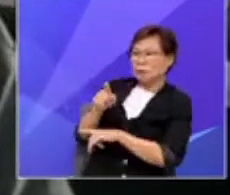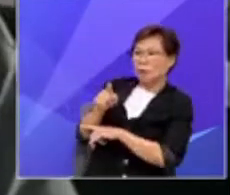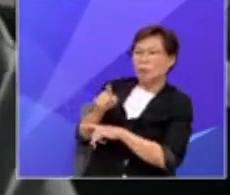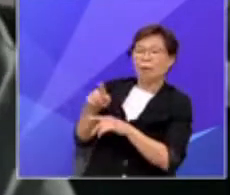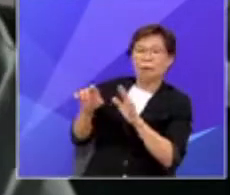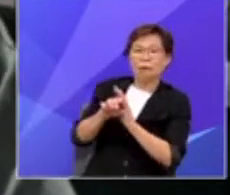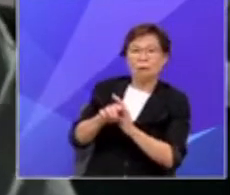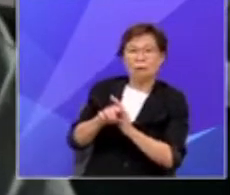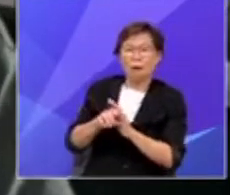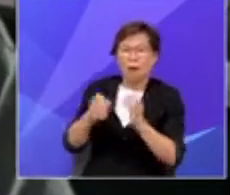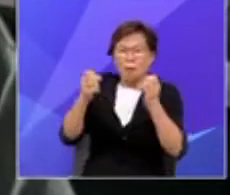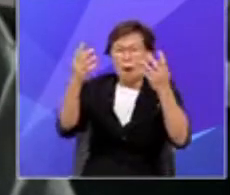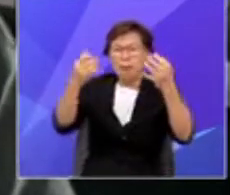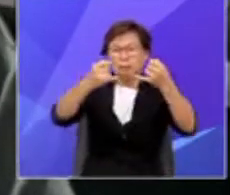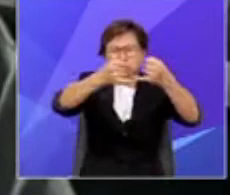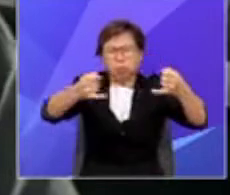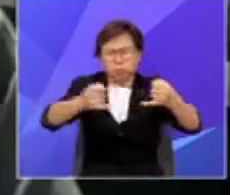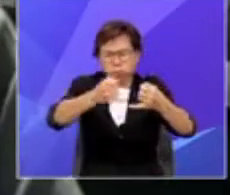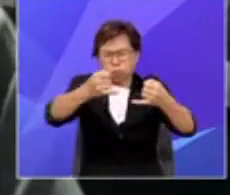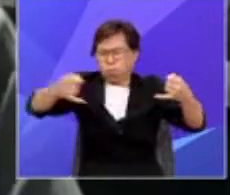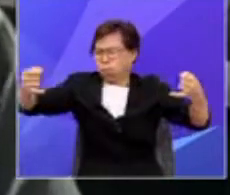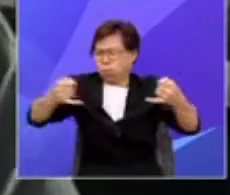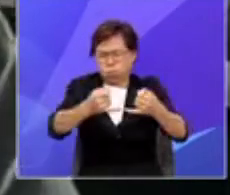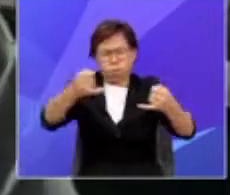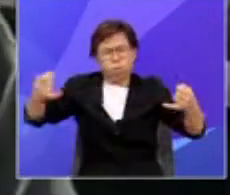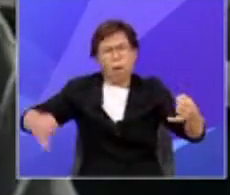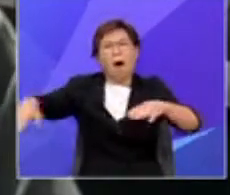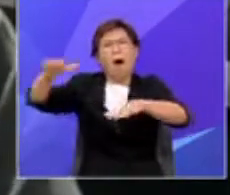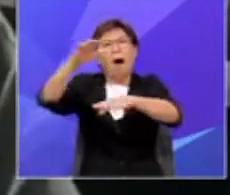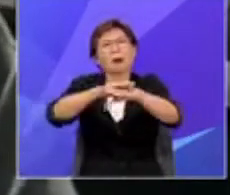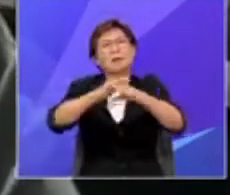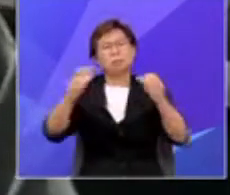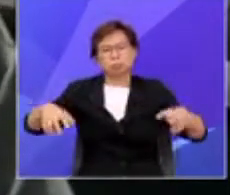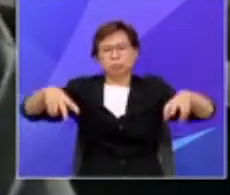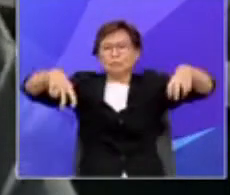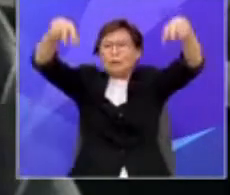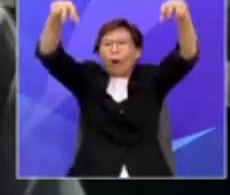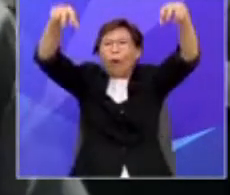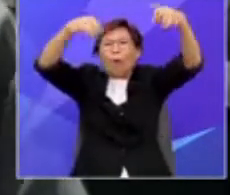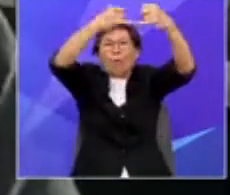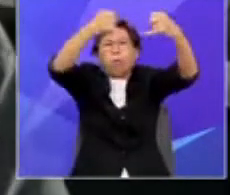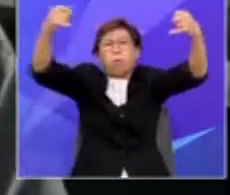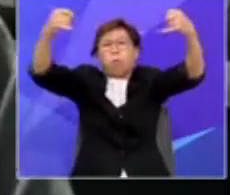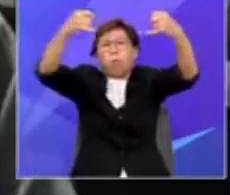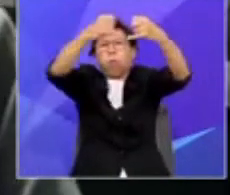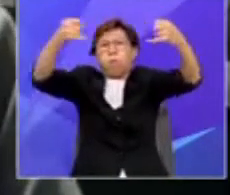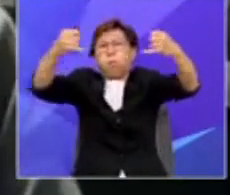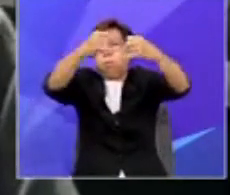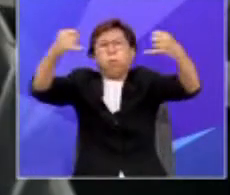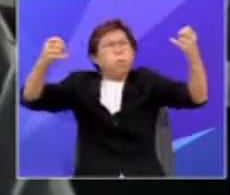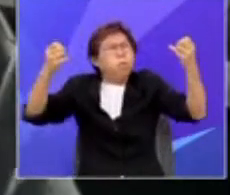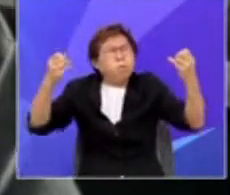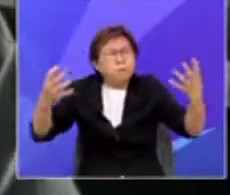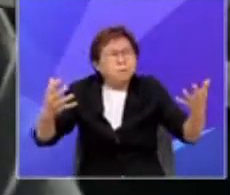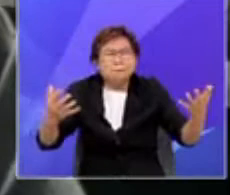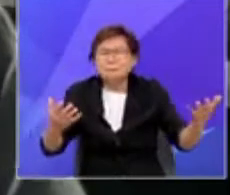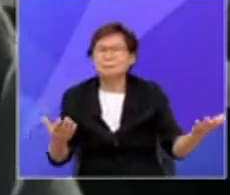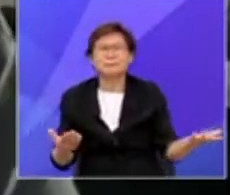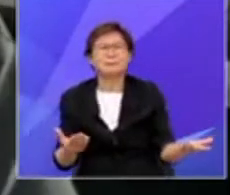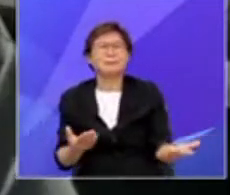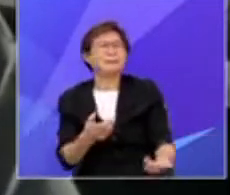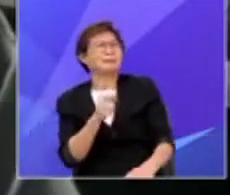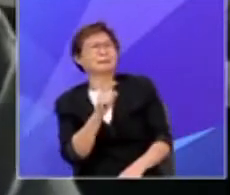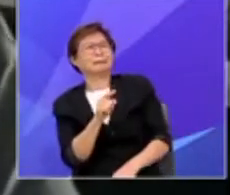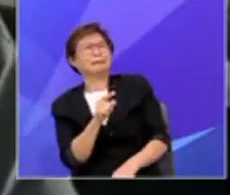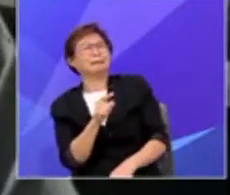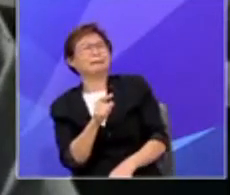dan kalian banyaknya diatas tiang lampu otot rileks ikut jadi bener-bener kecil